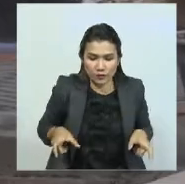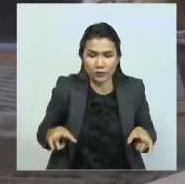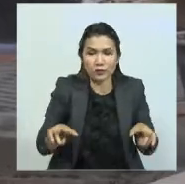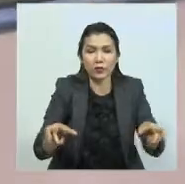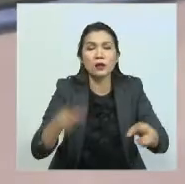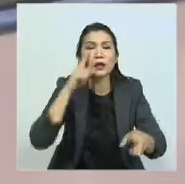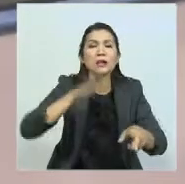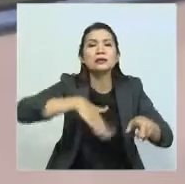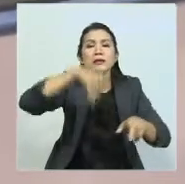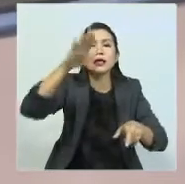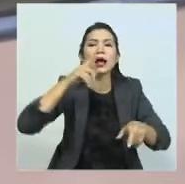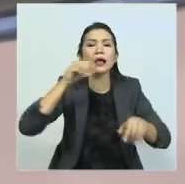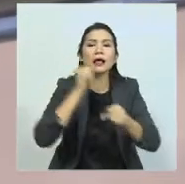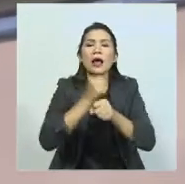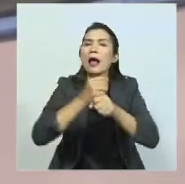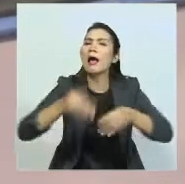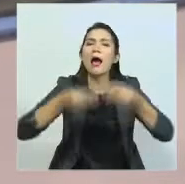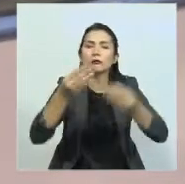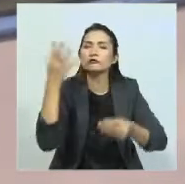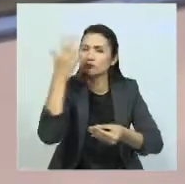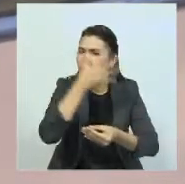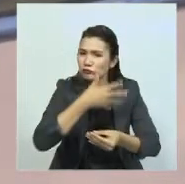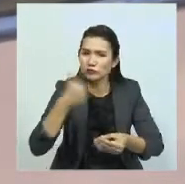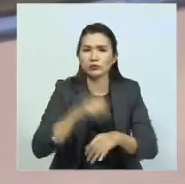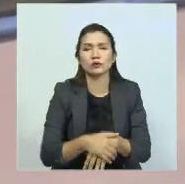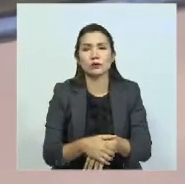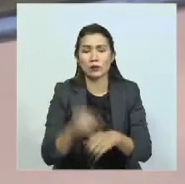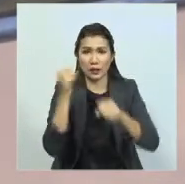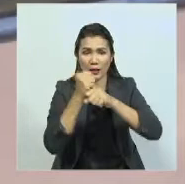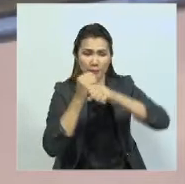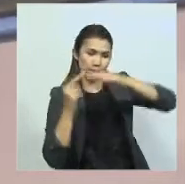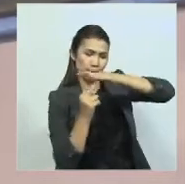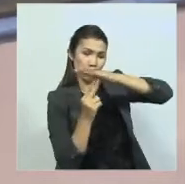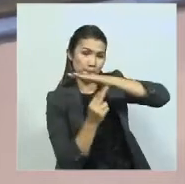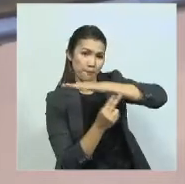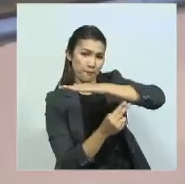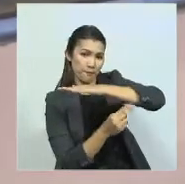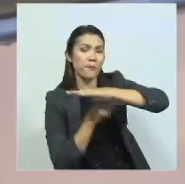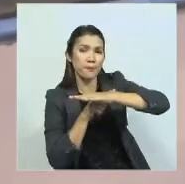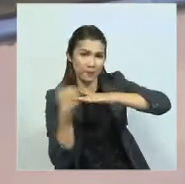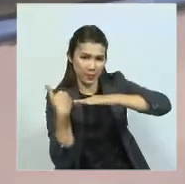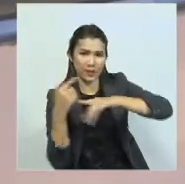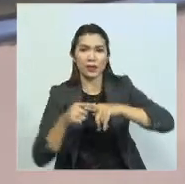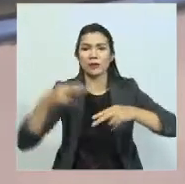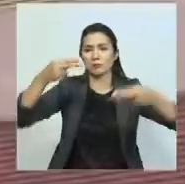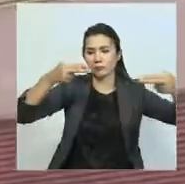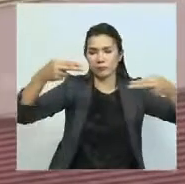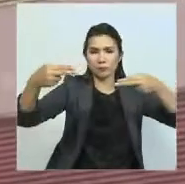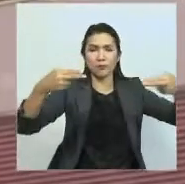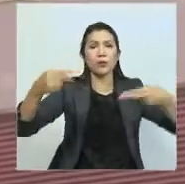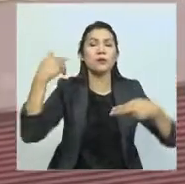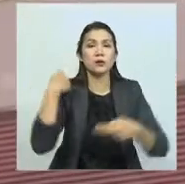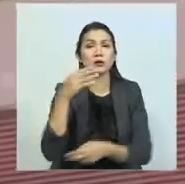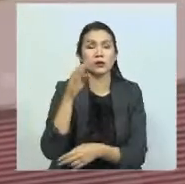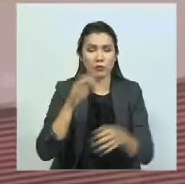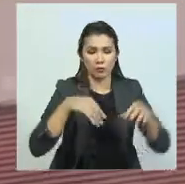ริมคลองเพื่อสร้างภูมิทัศน์ให้สวยงามนะคะก็มีการปรับปรุงสะพานข้ามคลองทั้ง5แห่งติดตั้งกล้องวงจรปิดจำนวน46